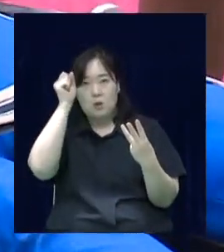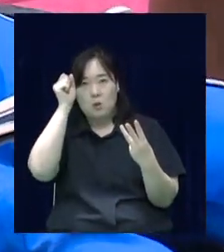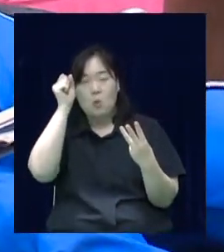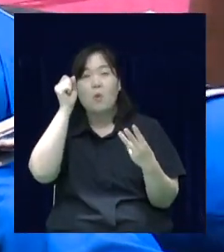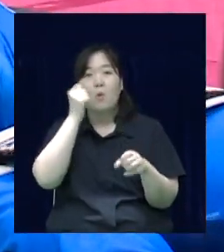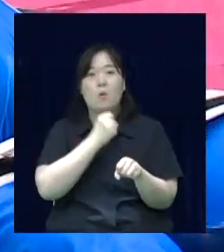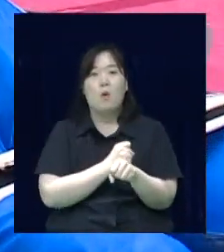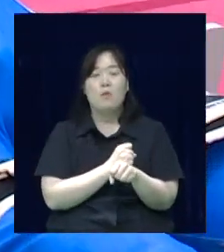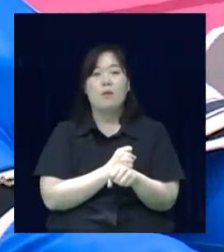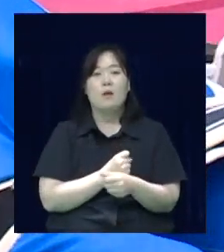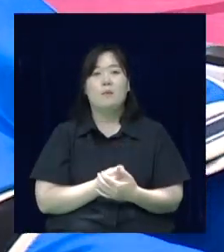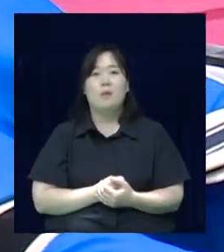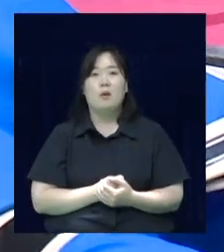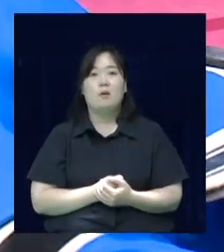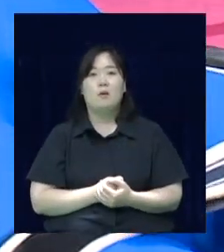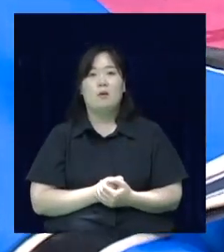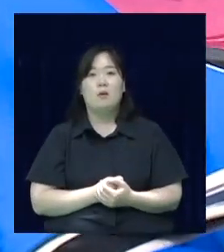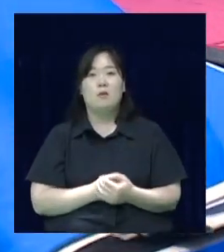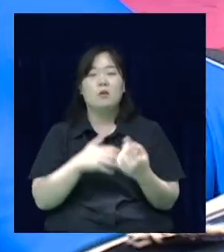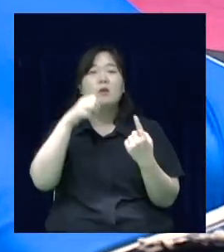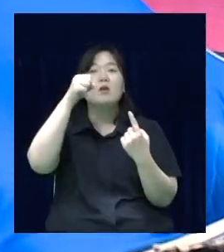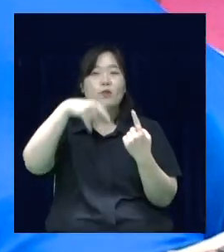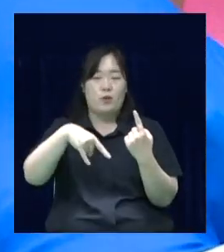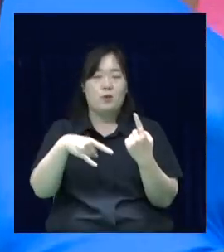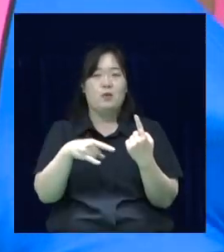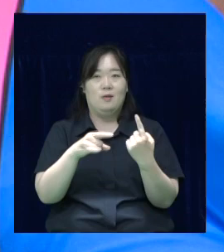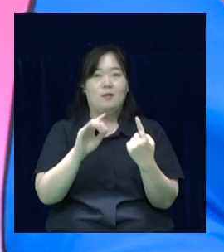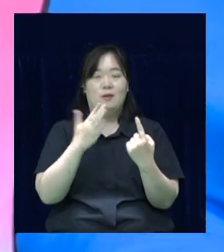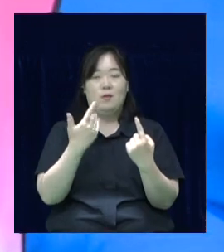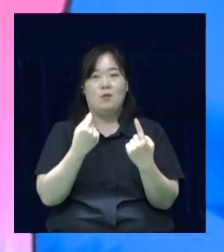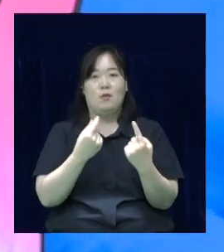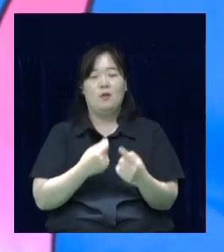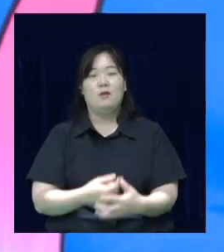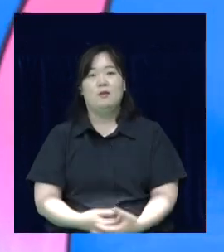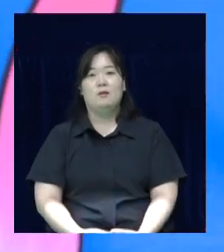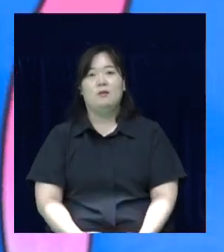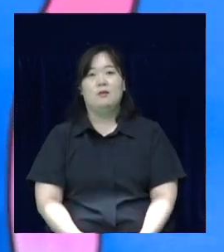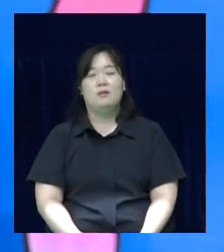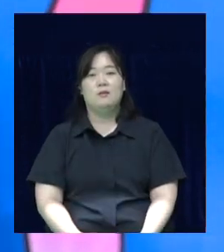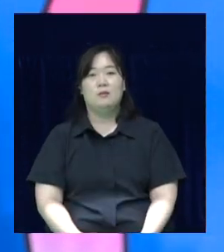경우 일단 1위는 뭐 달성을 해놓은 상황의 서진곤 선수고요.